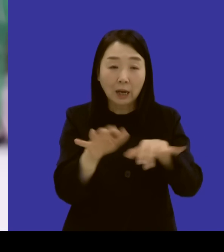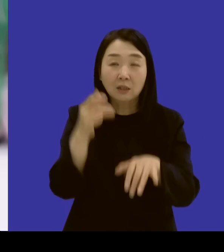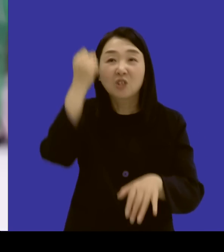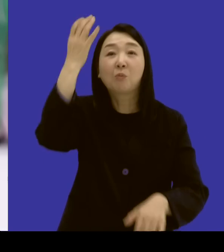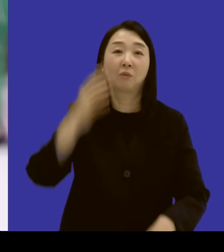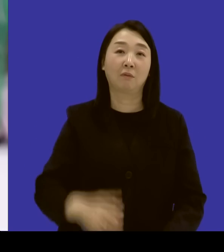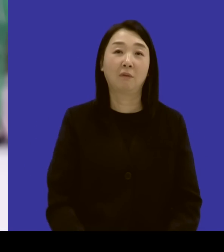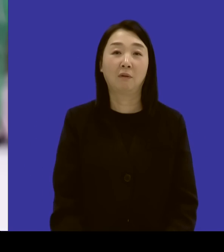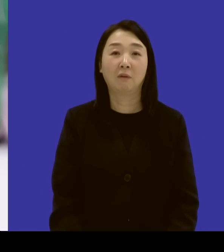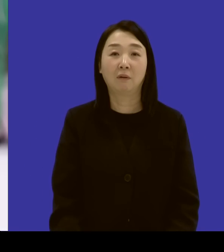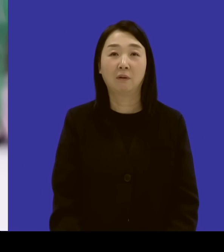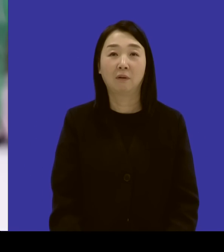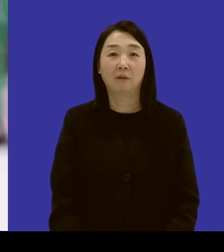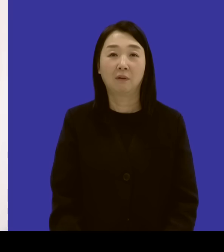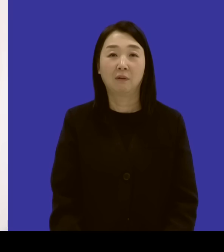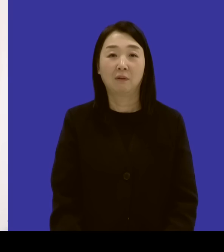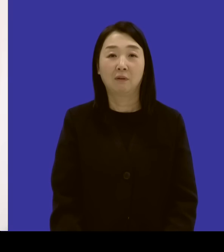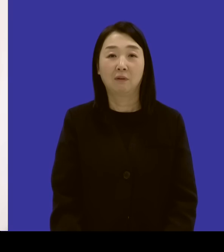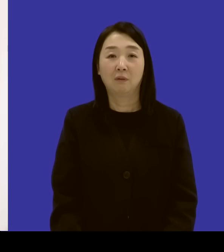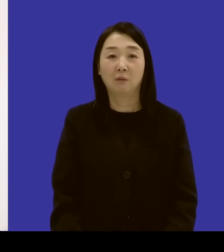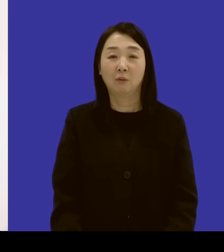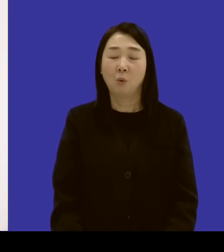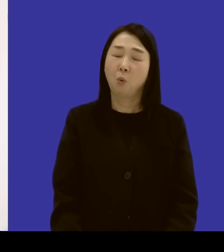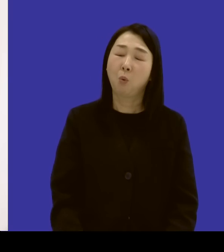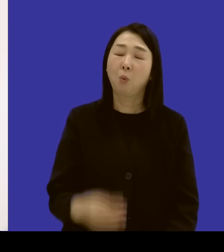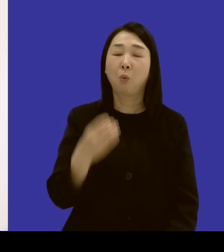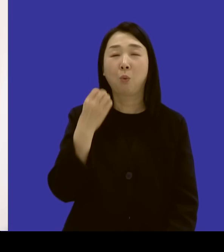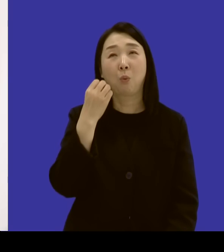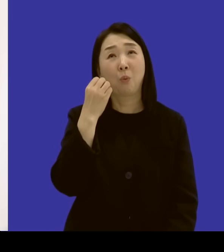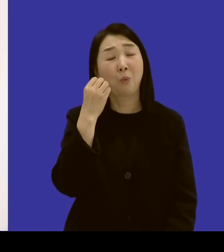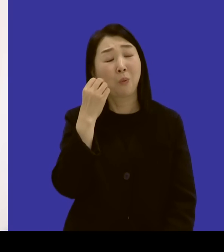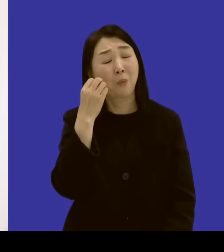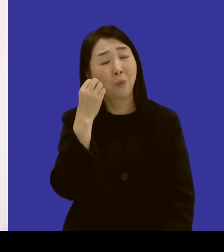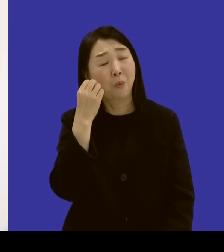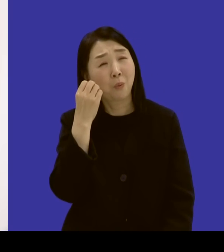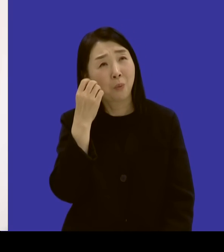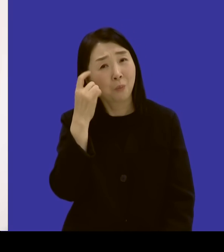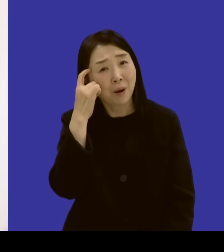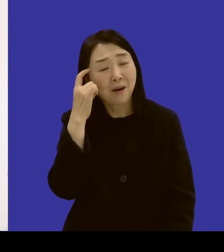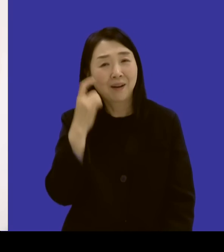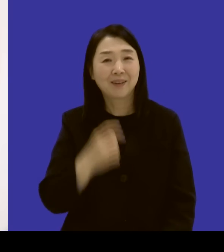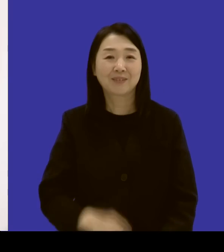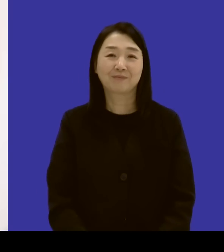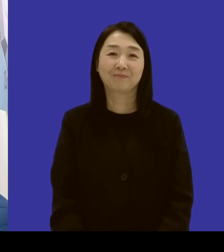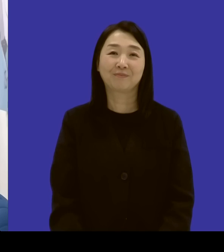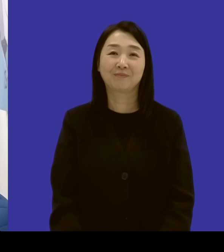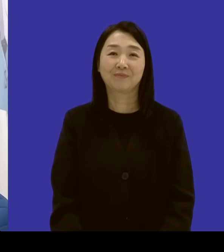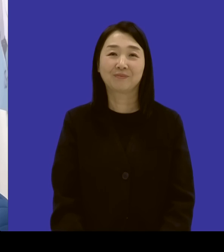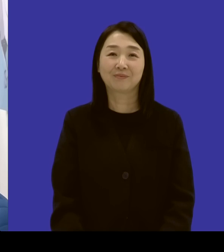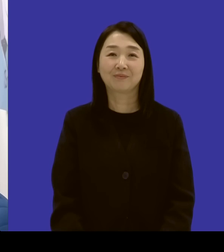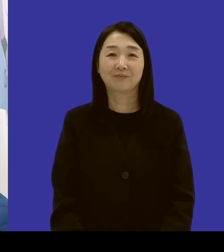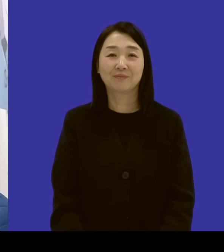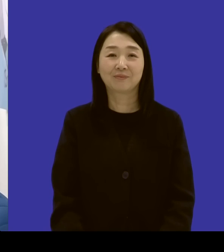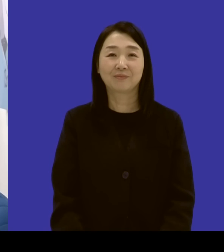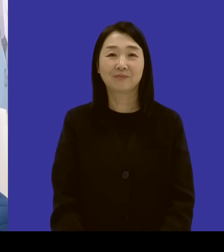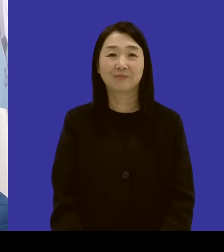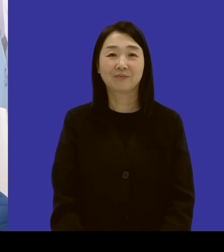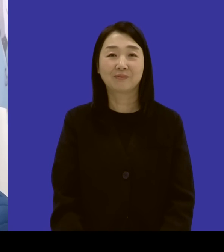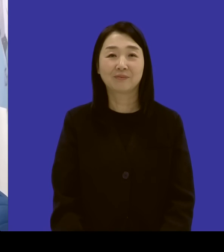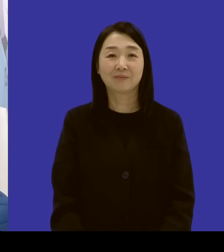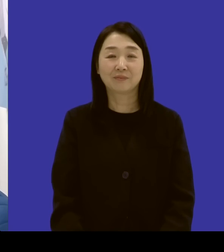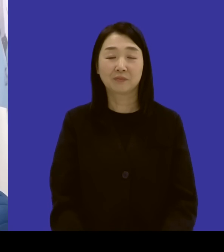예. 우와. 그래서 너무 신기한 그런 경험을 했어요. 예. 하고 이제 제가